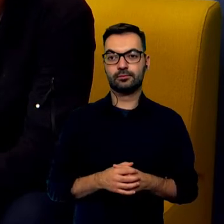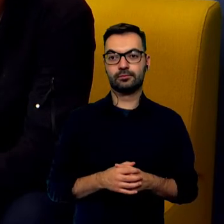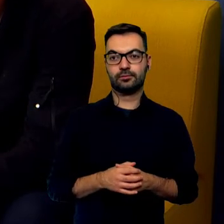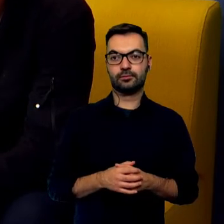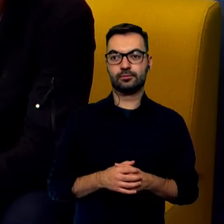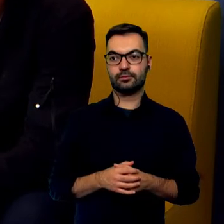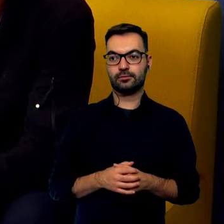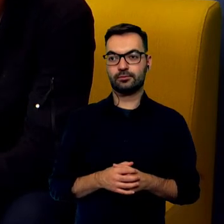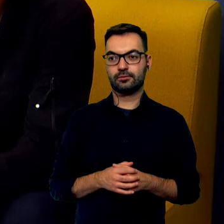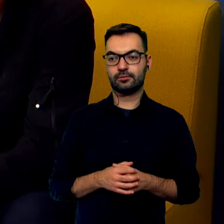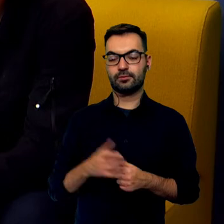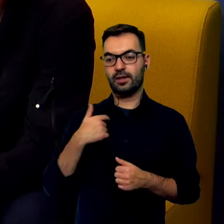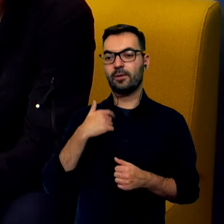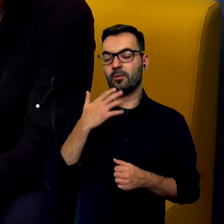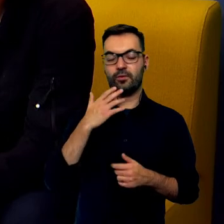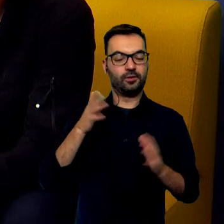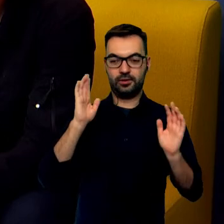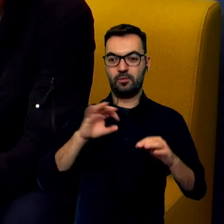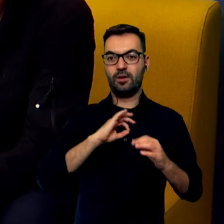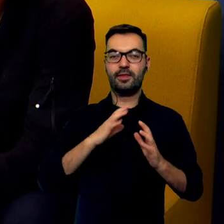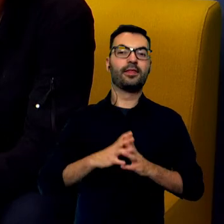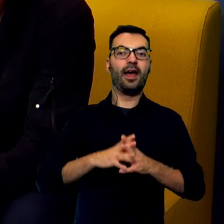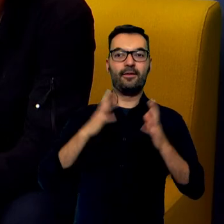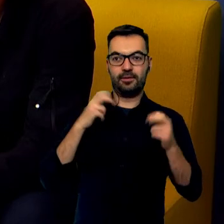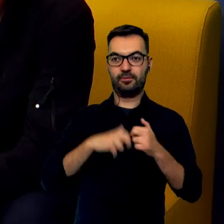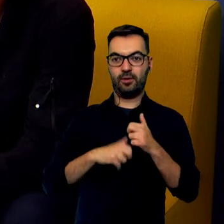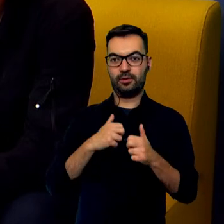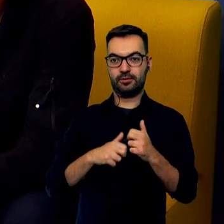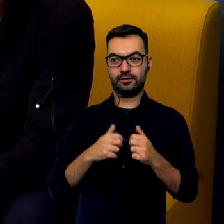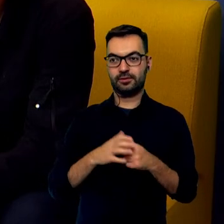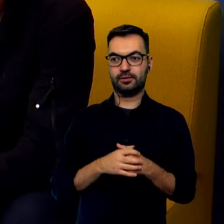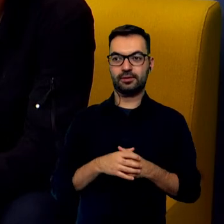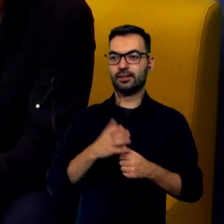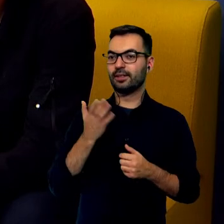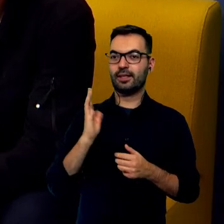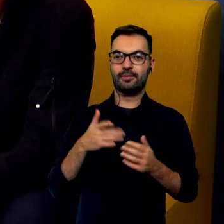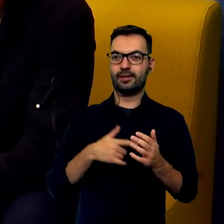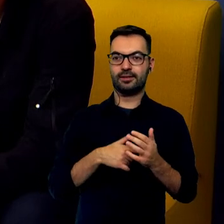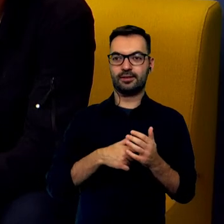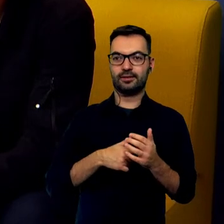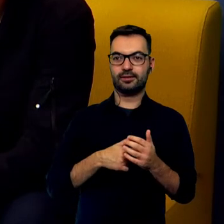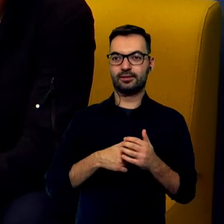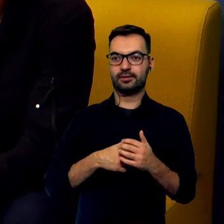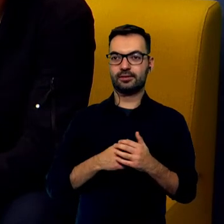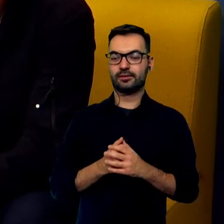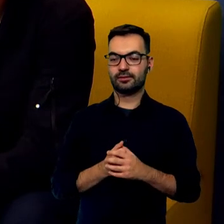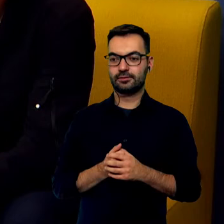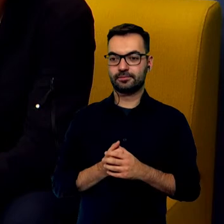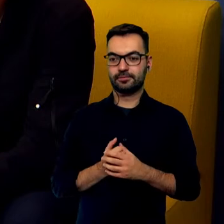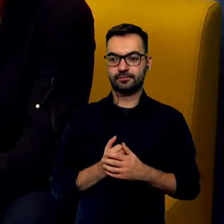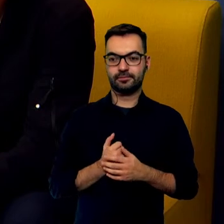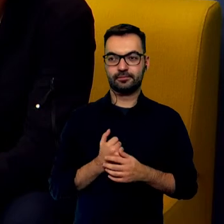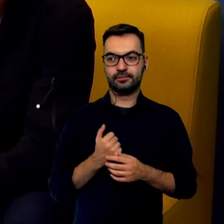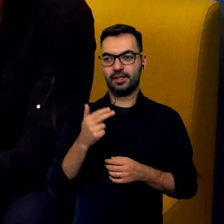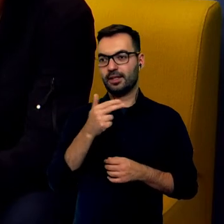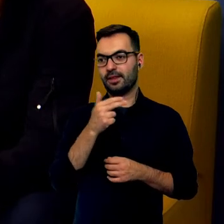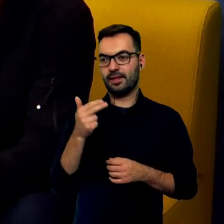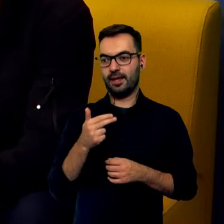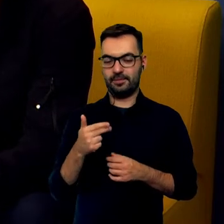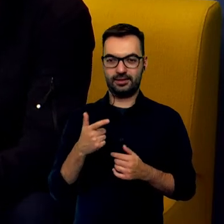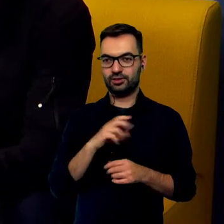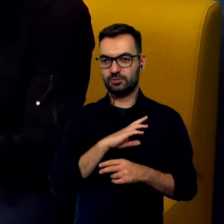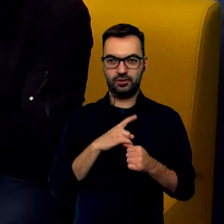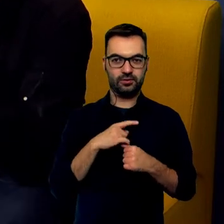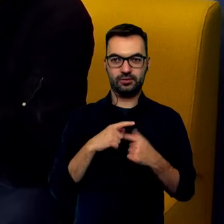przygotowań, że stwierdziłem, że największym moim problemem nie będzie wcale te tematy, o których